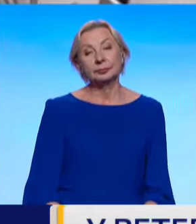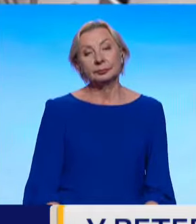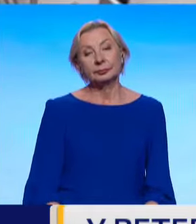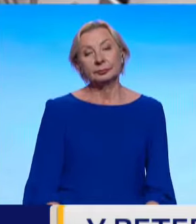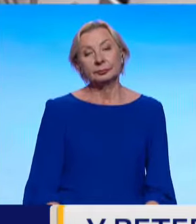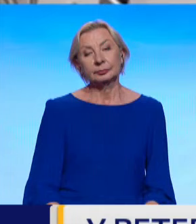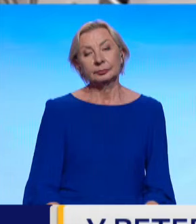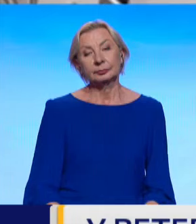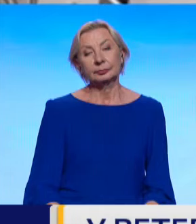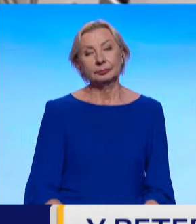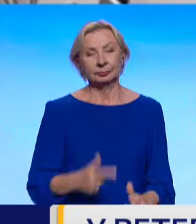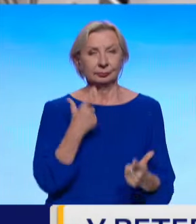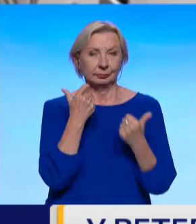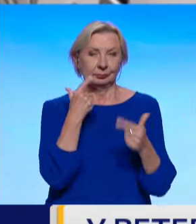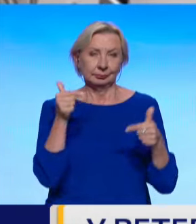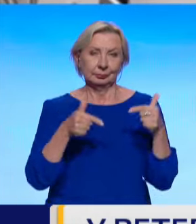Не можу.